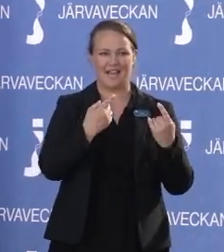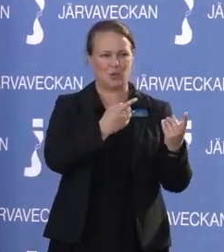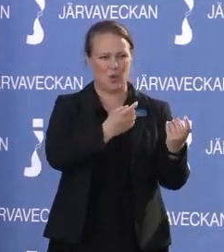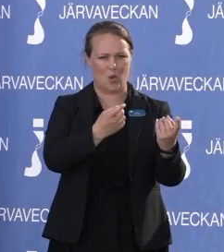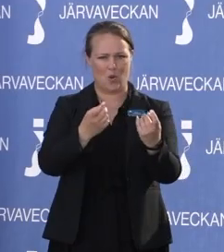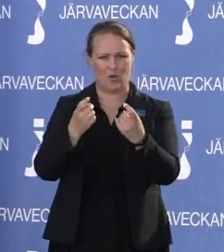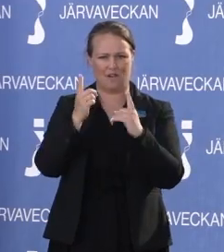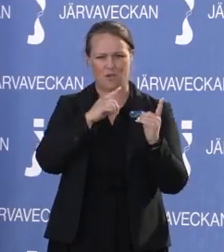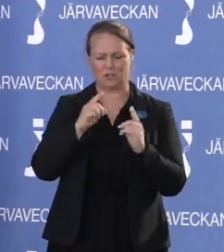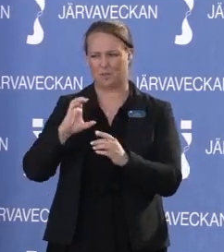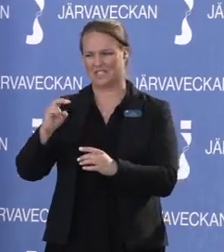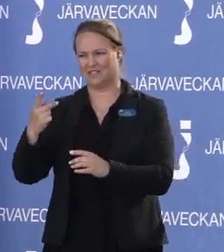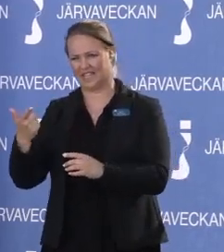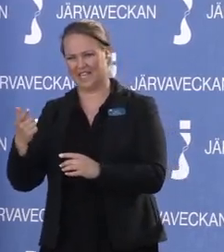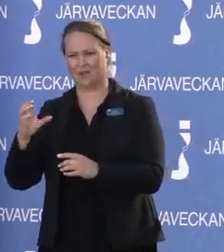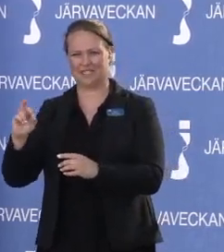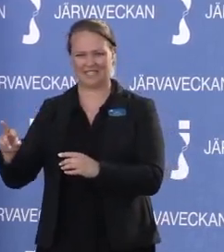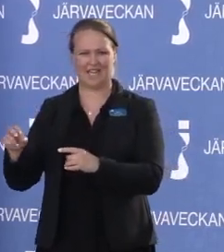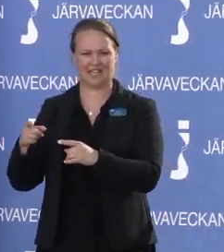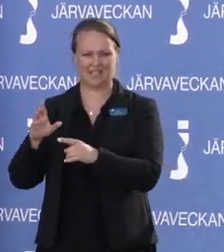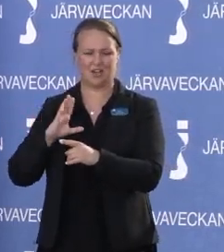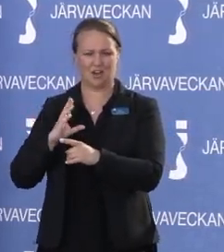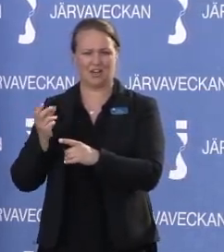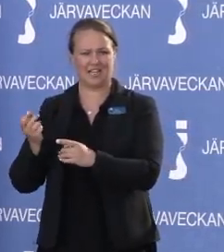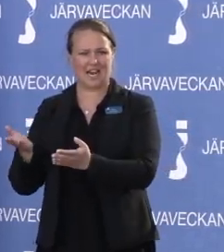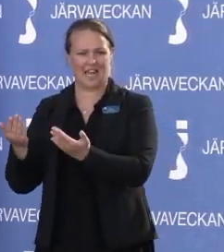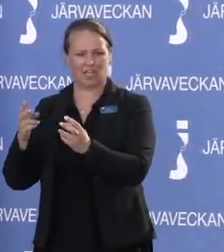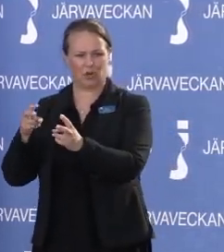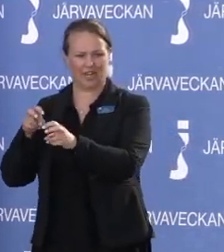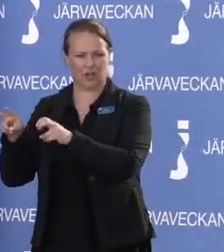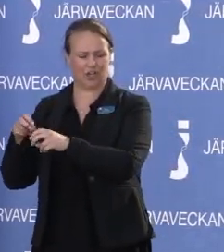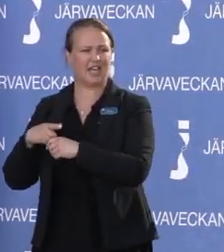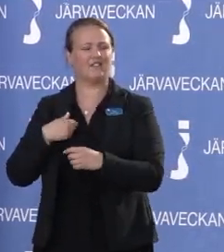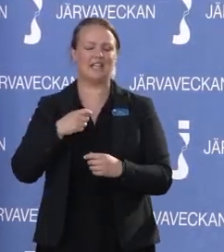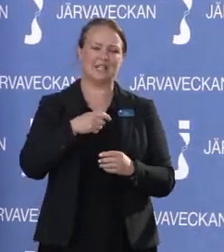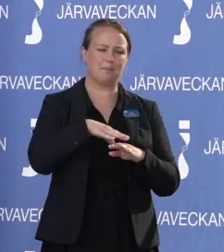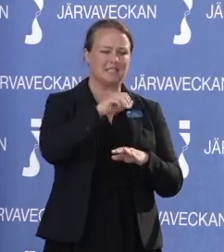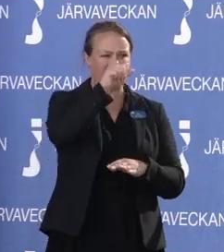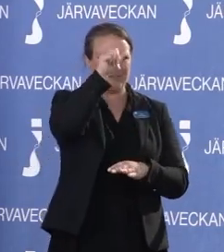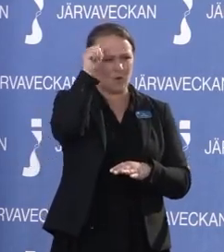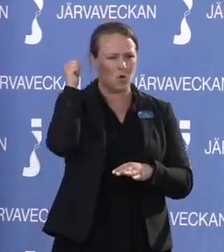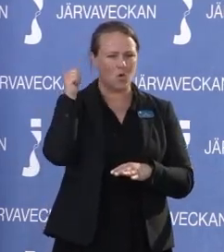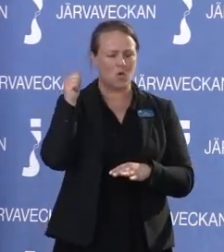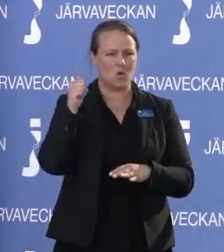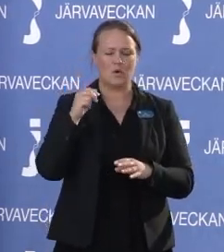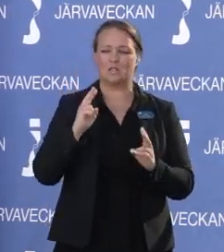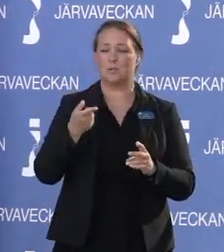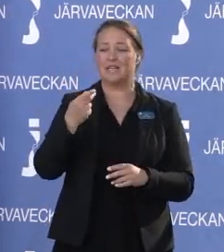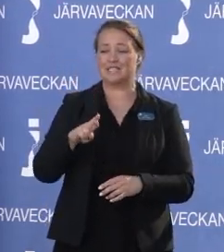folk med en annan bakgrund än våran. Mm. Faktiskt. För att, jag kan ta som ett